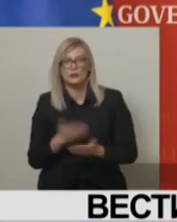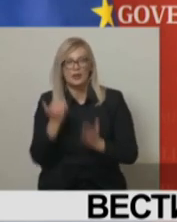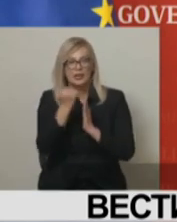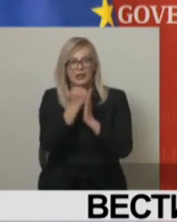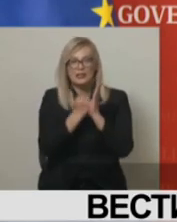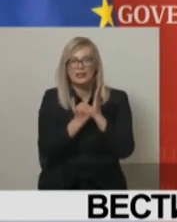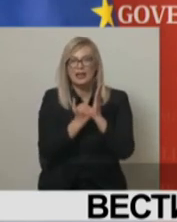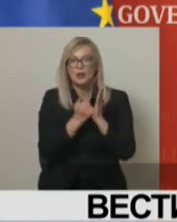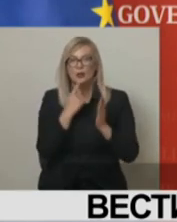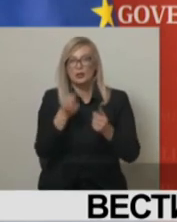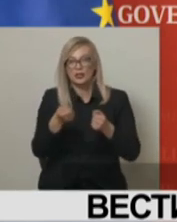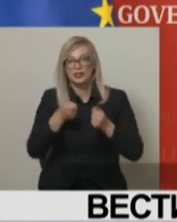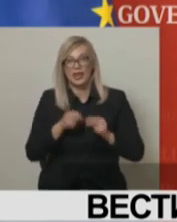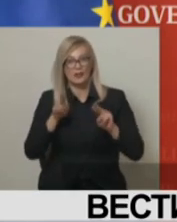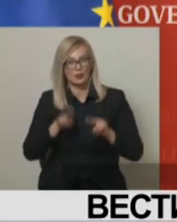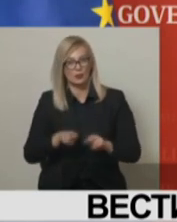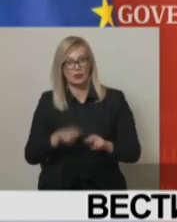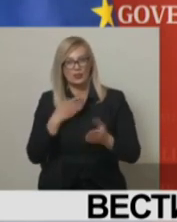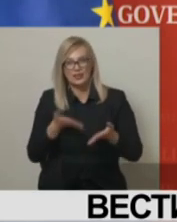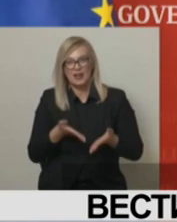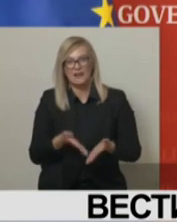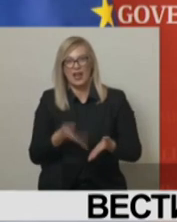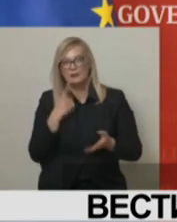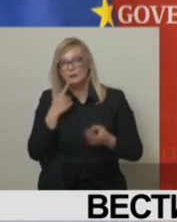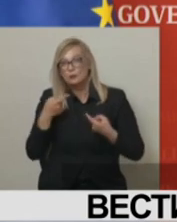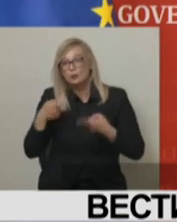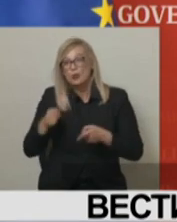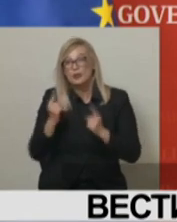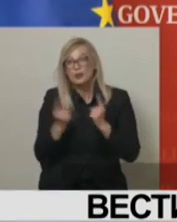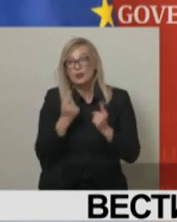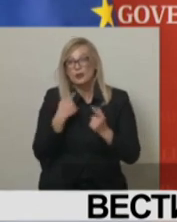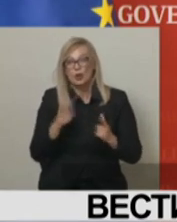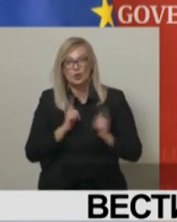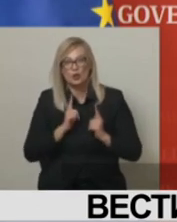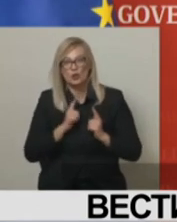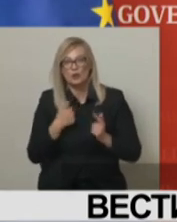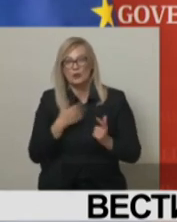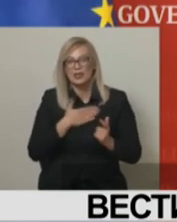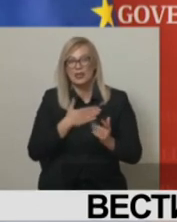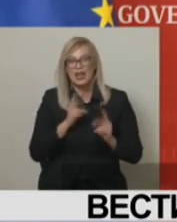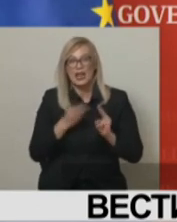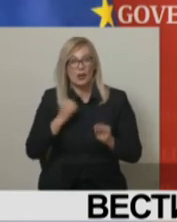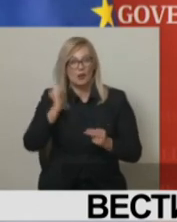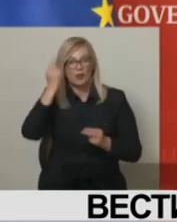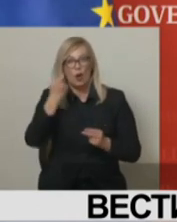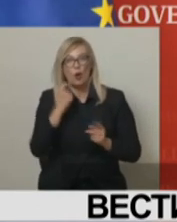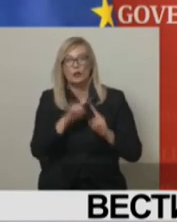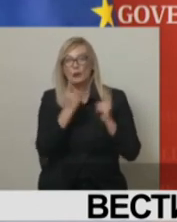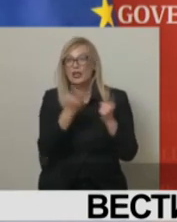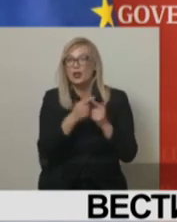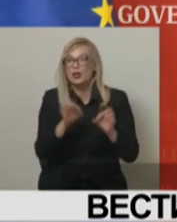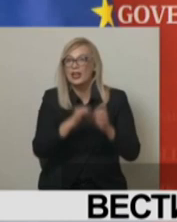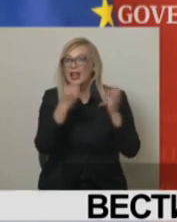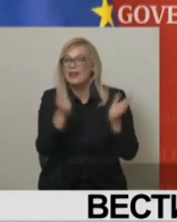законот веруваме дека дава можности за вакви специфични случаеви и очекуваме ние како влада од Бирото за